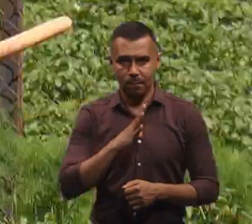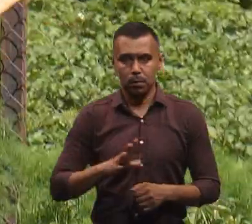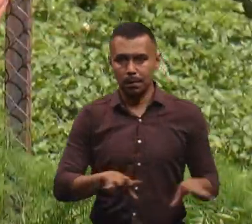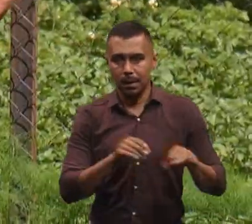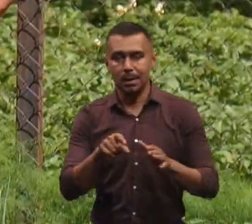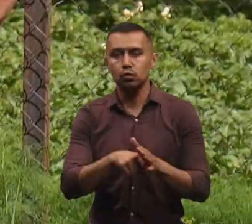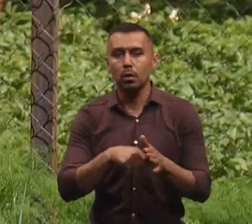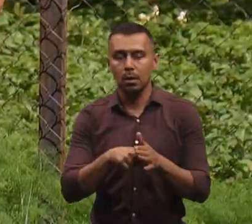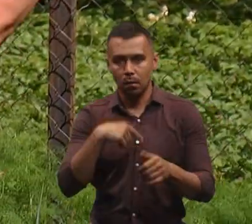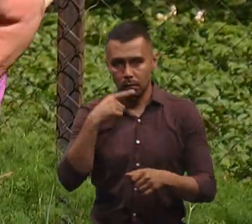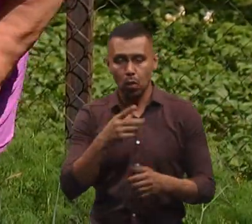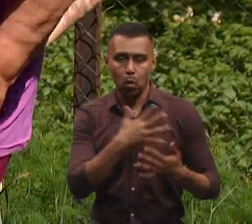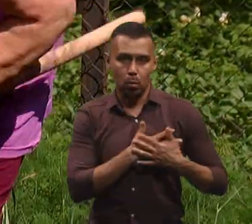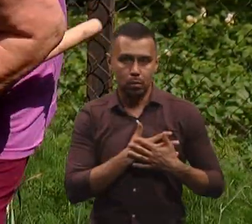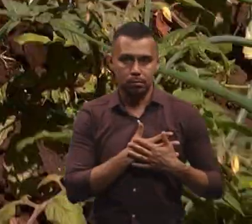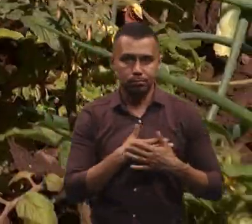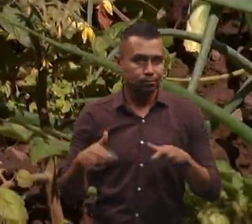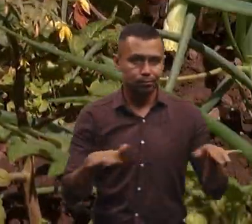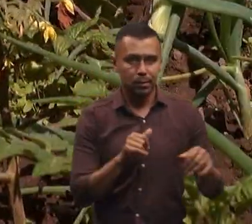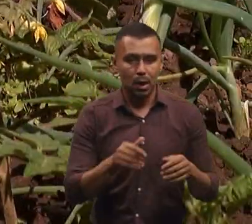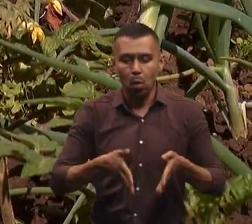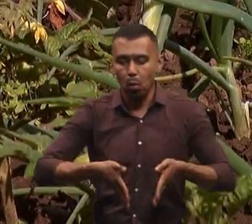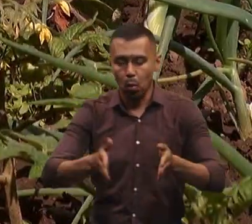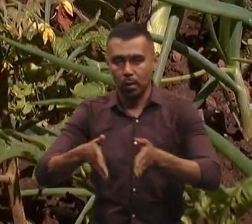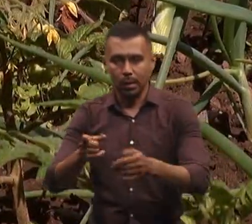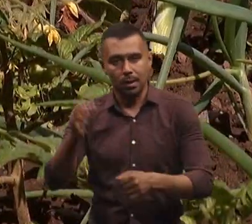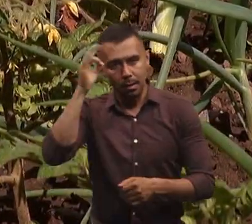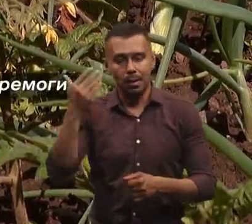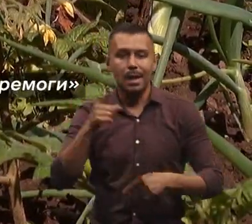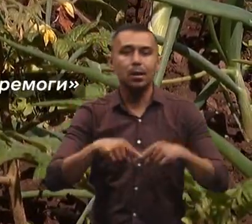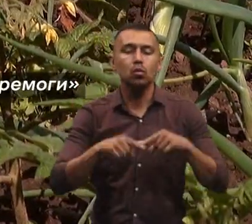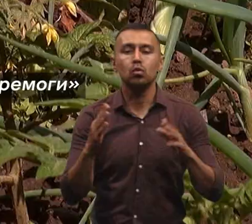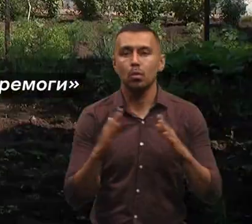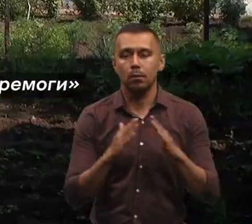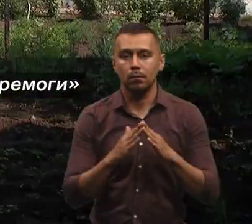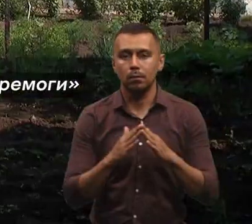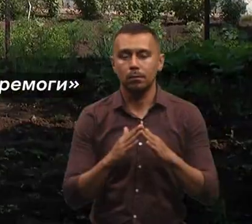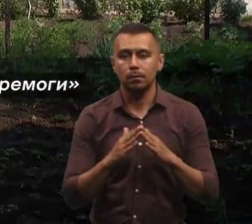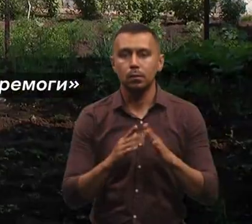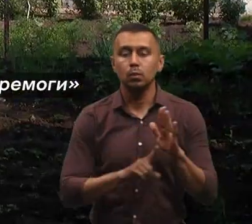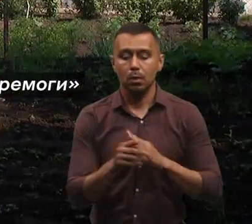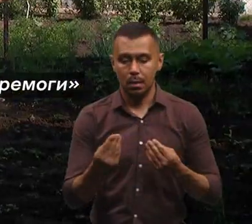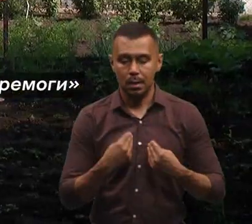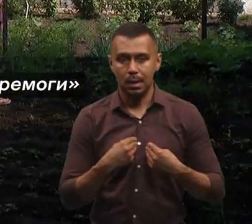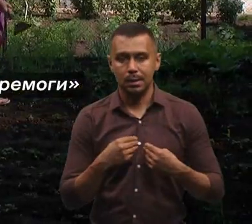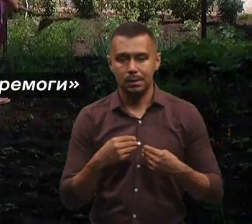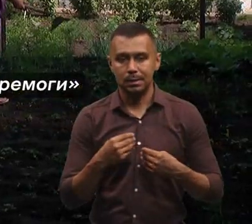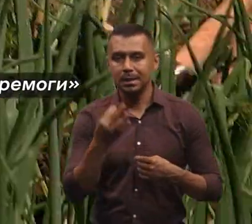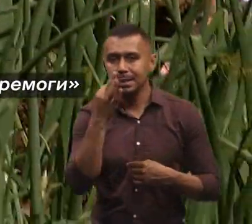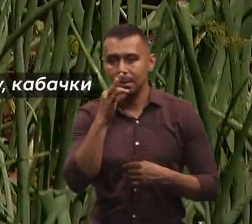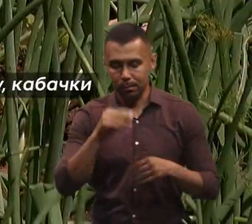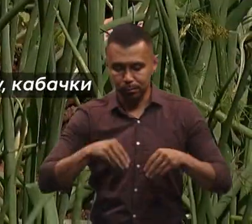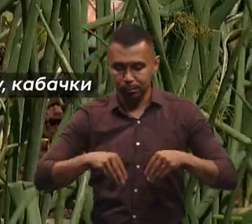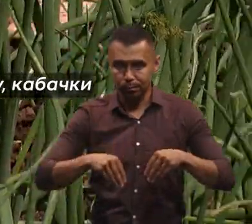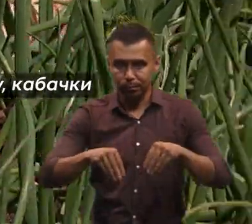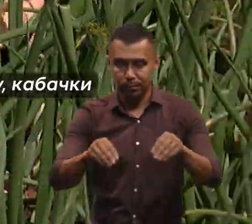з Донеччини. Кажуть, любить поратися на городі, це нагадує їй рідну домівку. Спочатку нам дали семена, сади